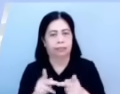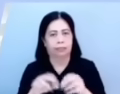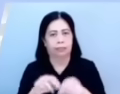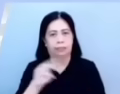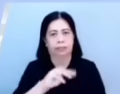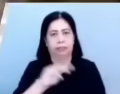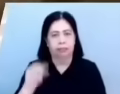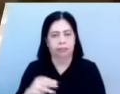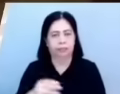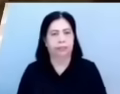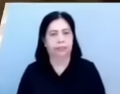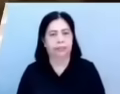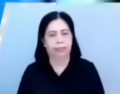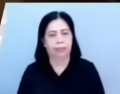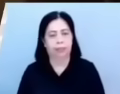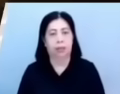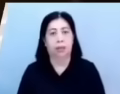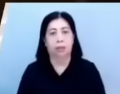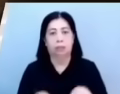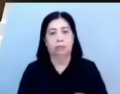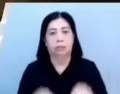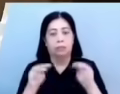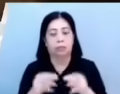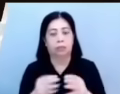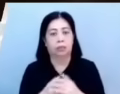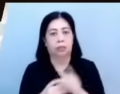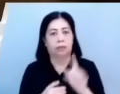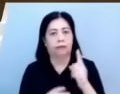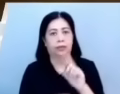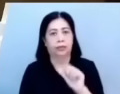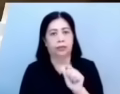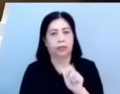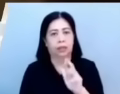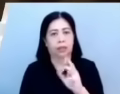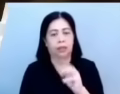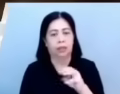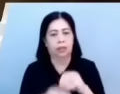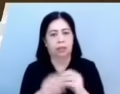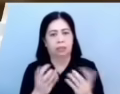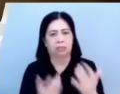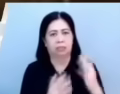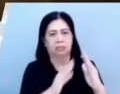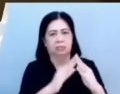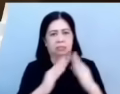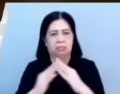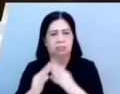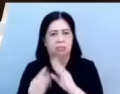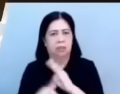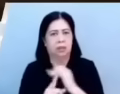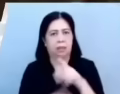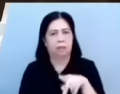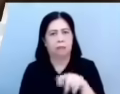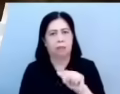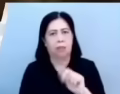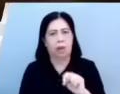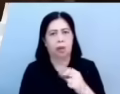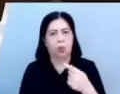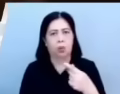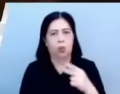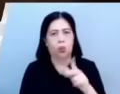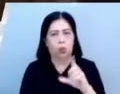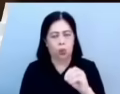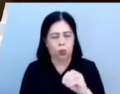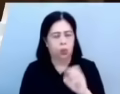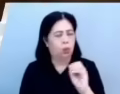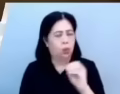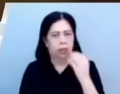taon. Sa Malabon pa rin, umabot sa unang alarma ang sunog sa isang residential area sa Barangay Pangulo. Wala namang naitalang nasawi o sugatan